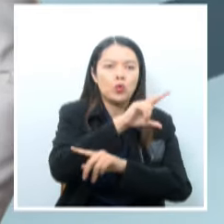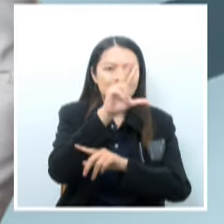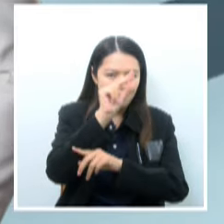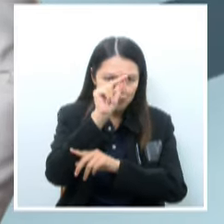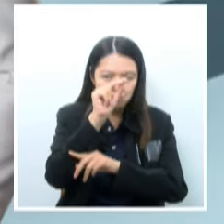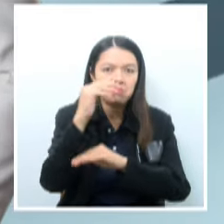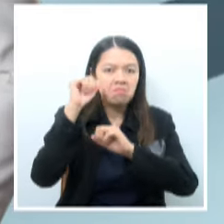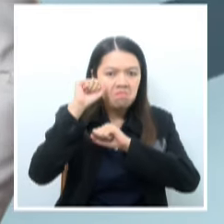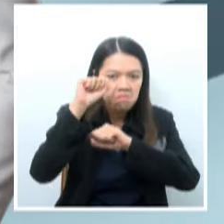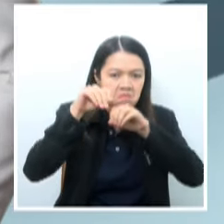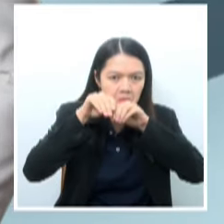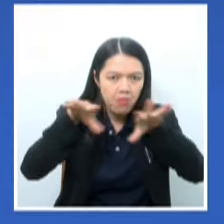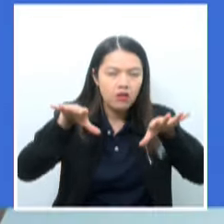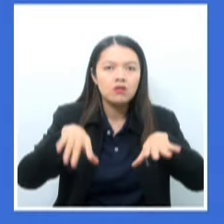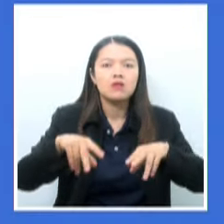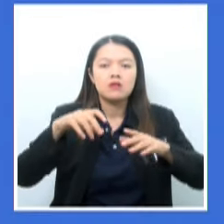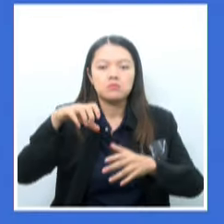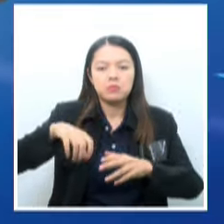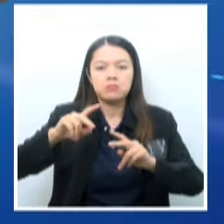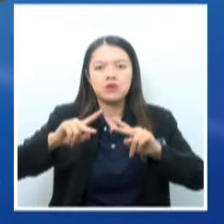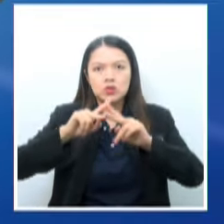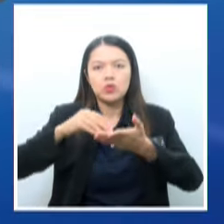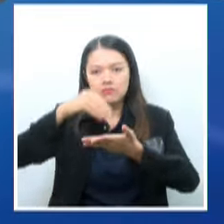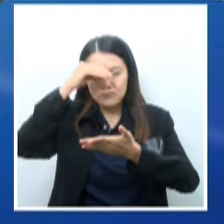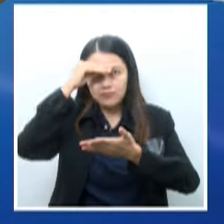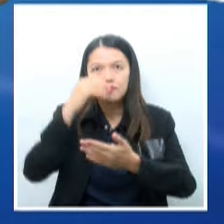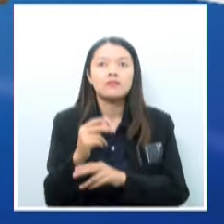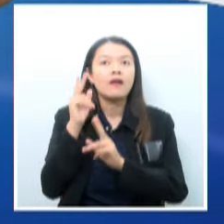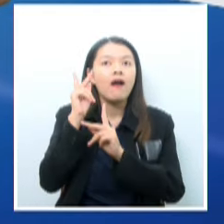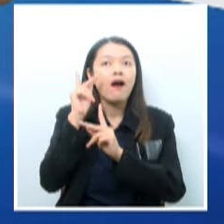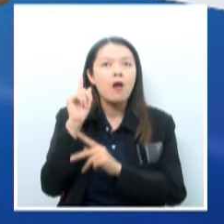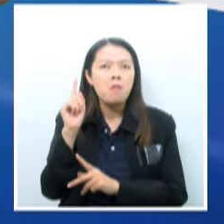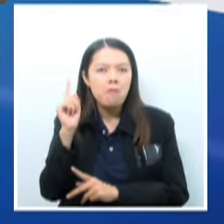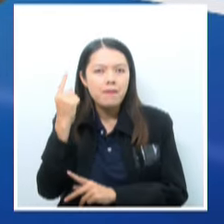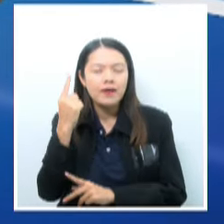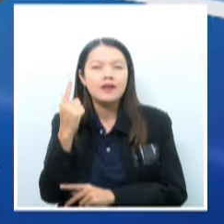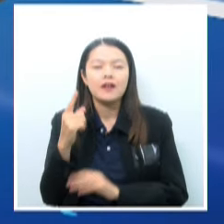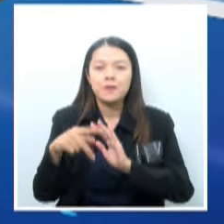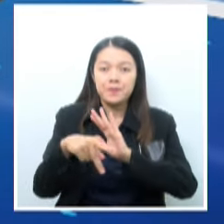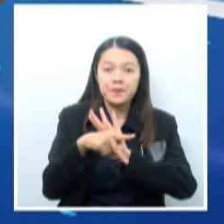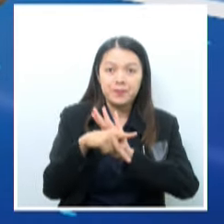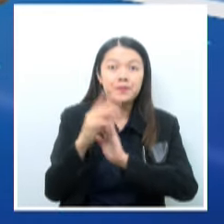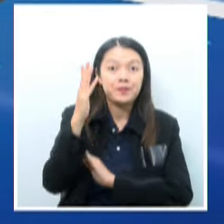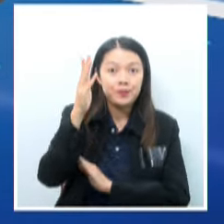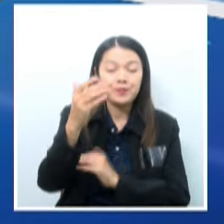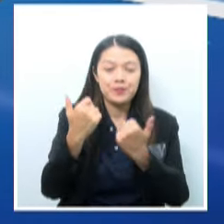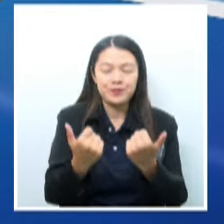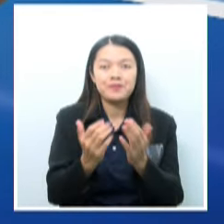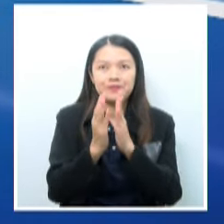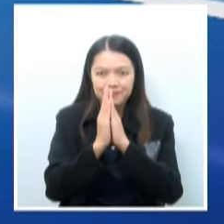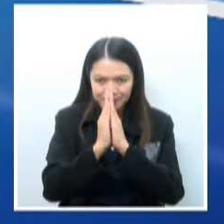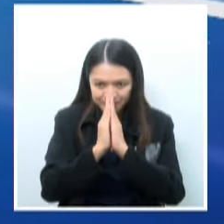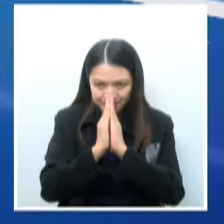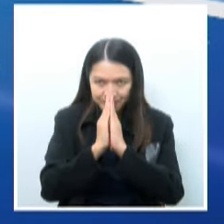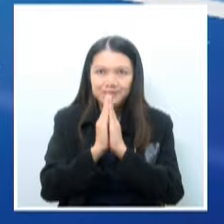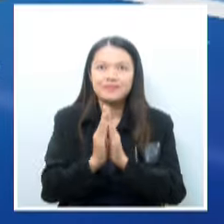จากการประกาศกระทรวงศึกษาธิการ ค่ะพบกับข่าวติดเทรนด์นะคะได้ใหม่ในวันพฤหัสบดีหน้าสำหรับวันนี้สวัสดีค่ะ